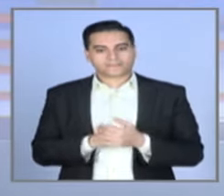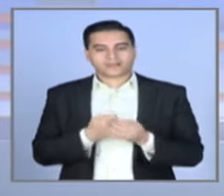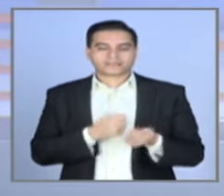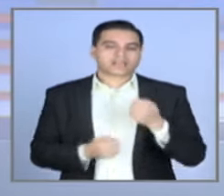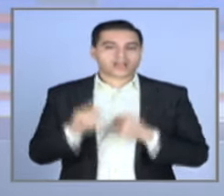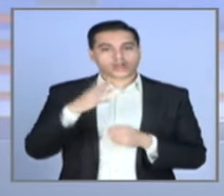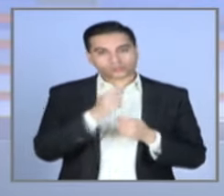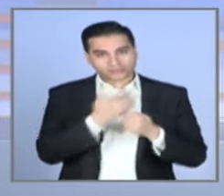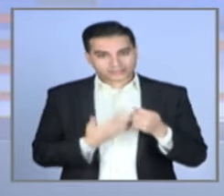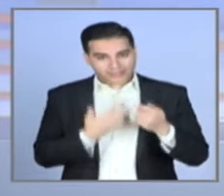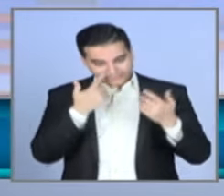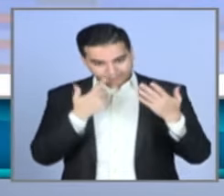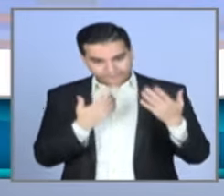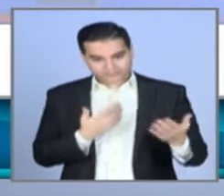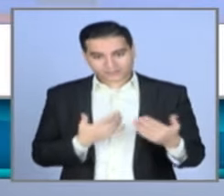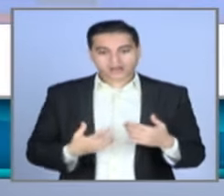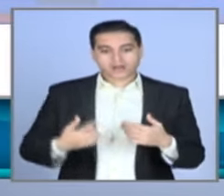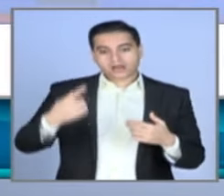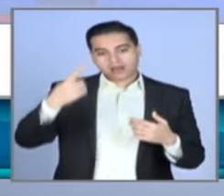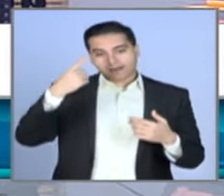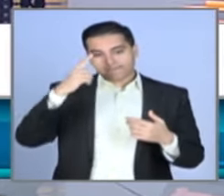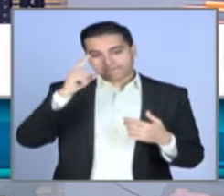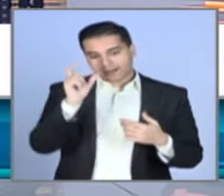زائد 10 أو ناقص 5.